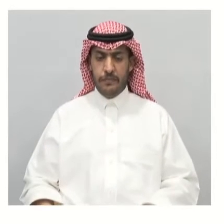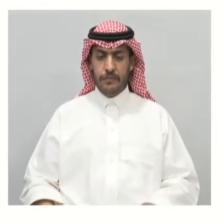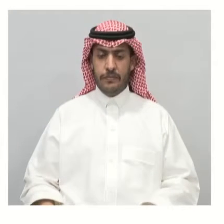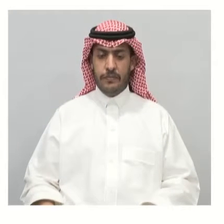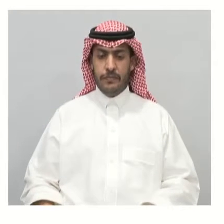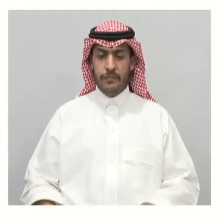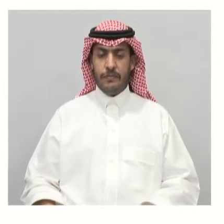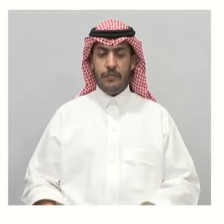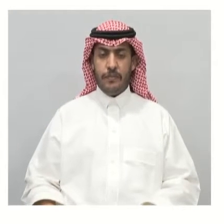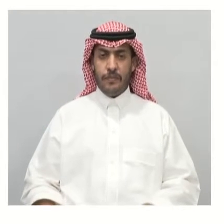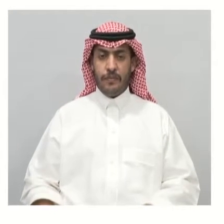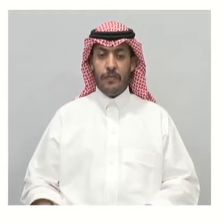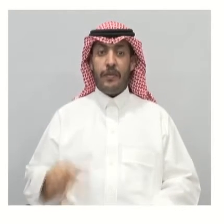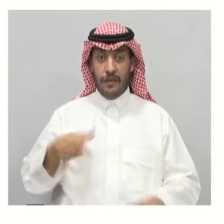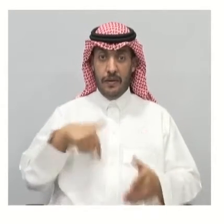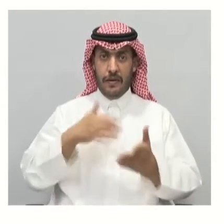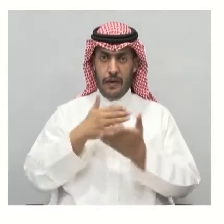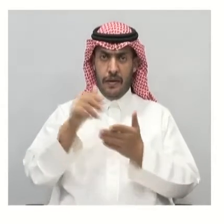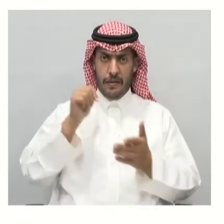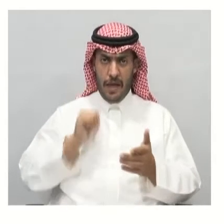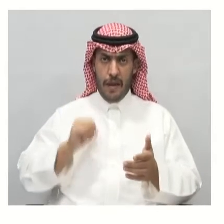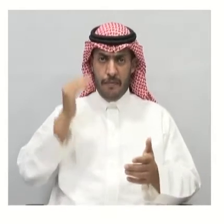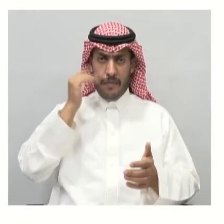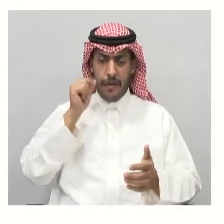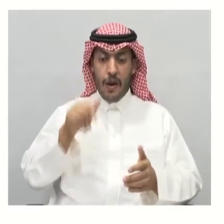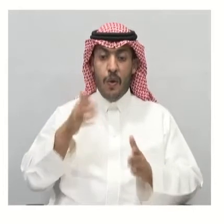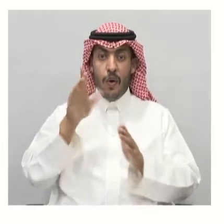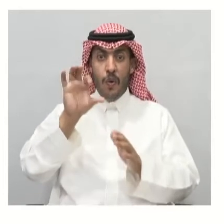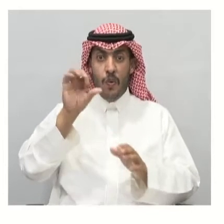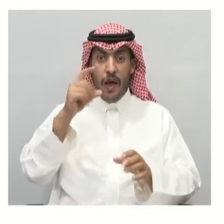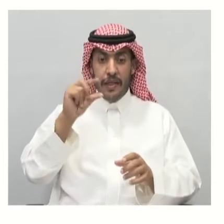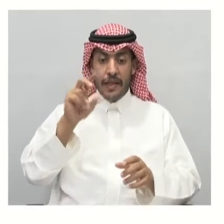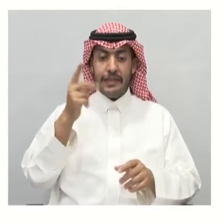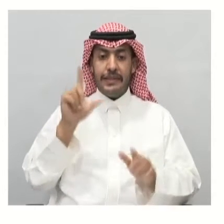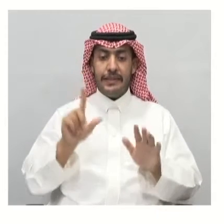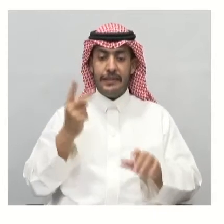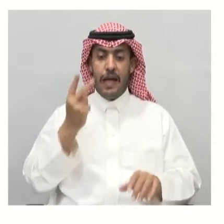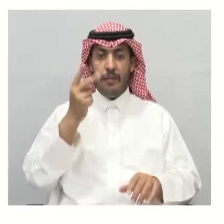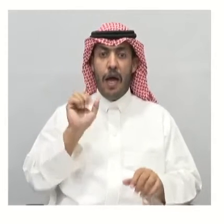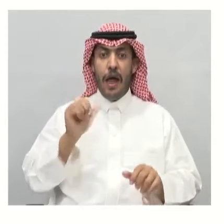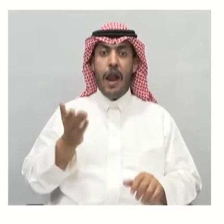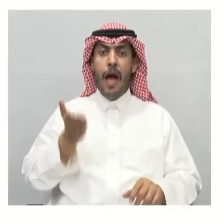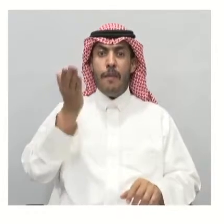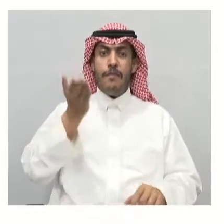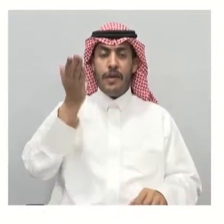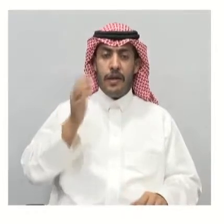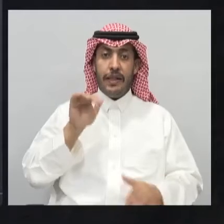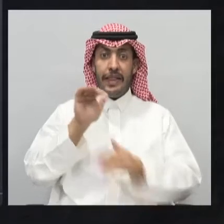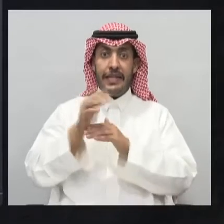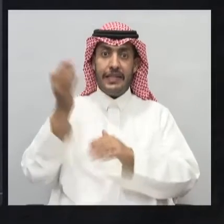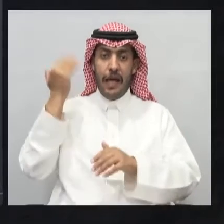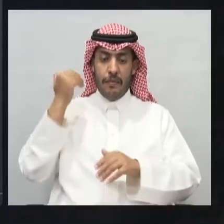صحيحه ما زلنا طلابي وطالبات في الوحده السابعه الانبياء انتهينا في الدرس